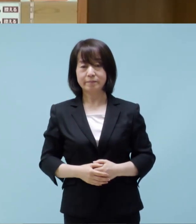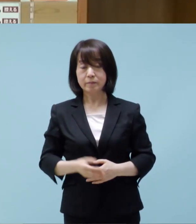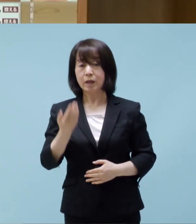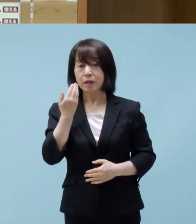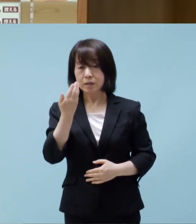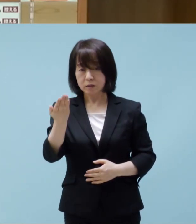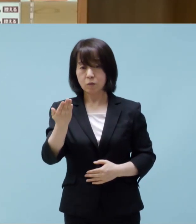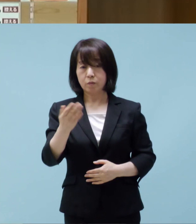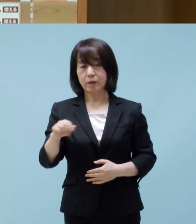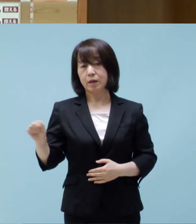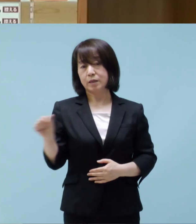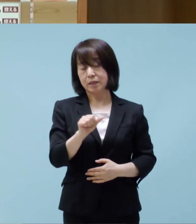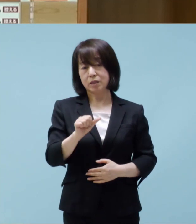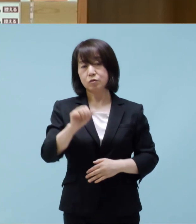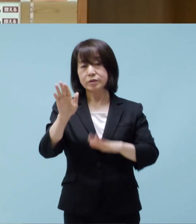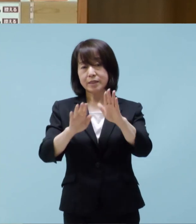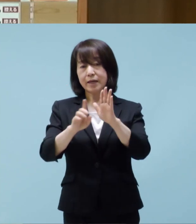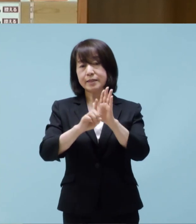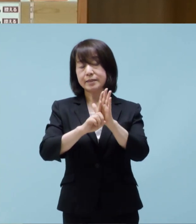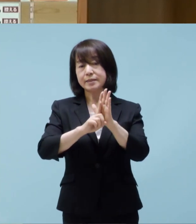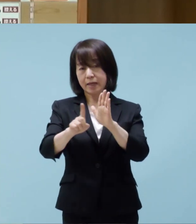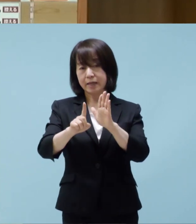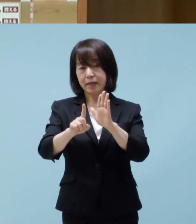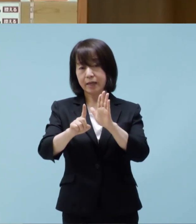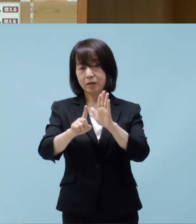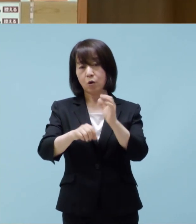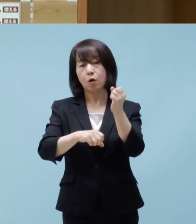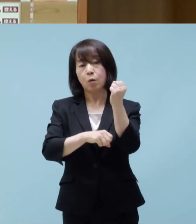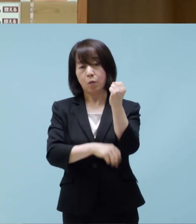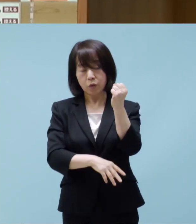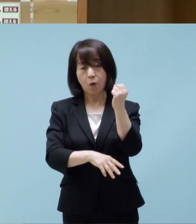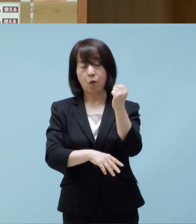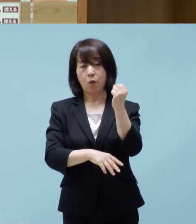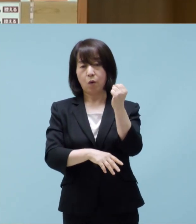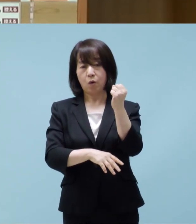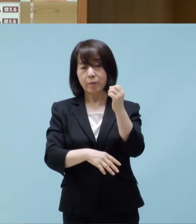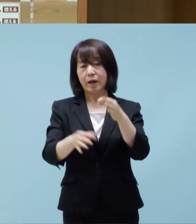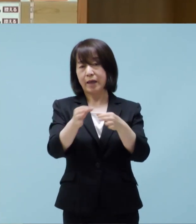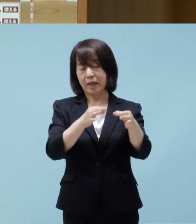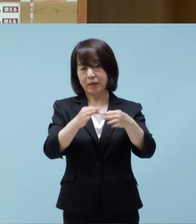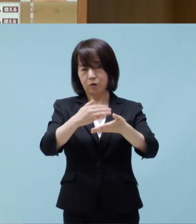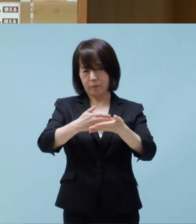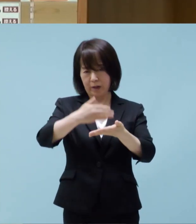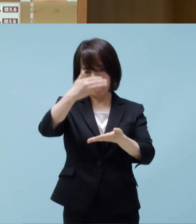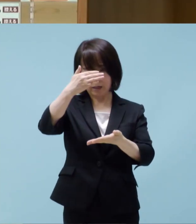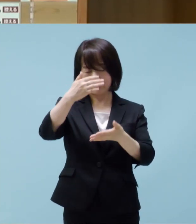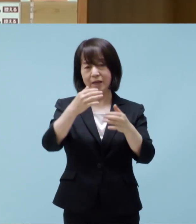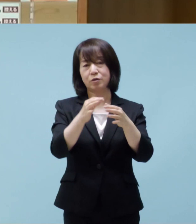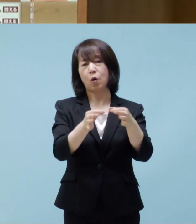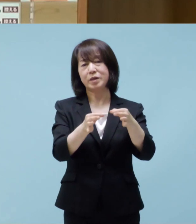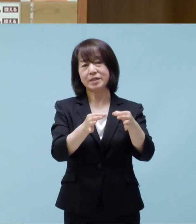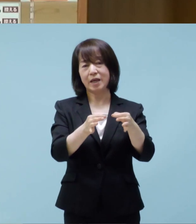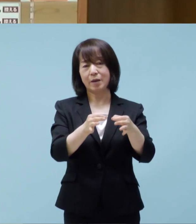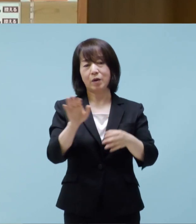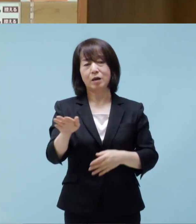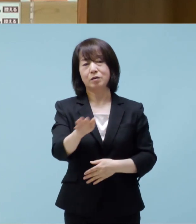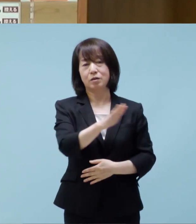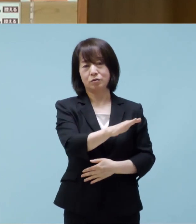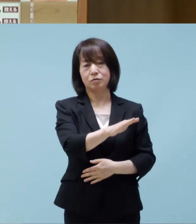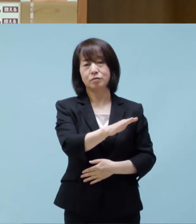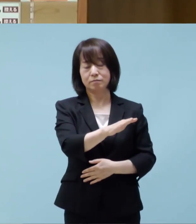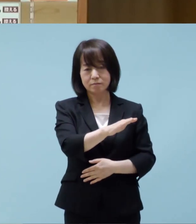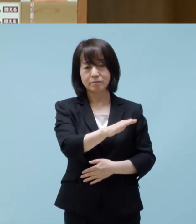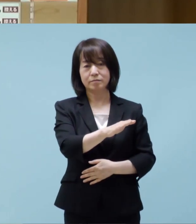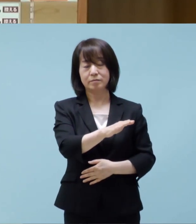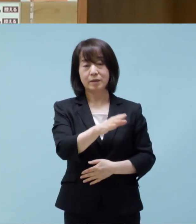宣言下でもですね、もうすでに営業をもしているお店なんかもですね、かなりあるということでですね、まあ、実際に